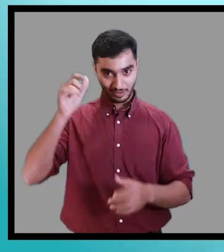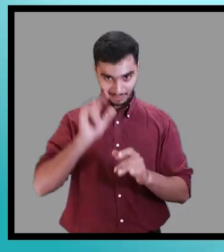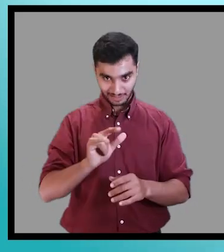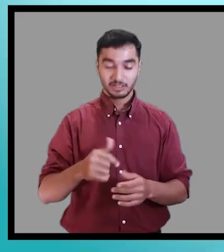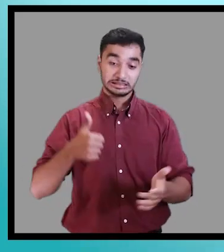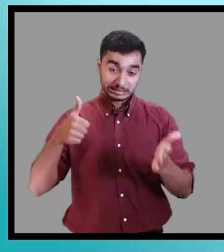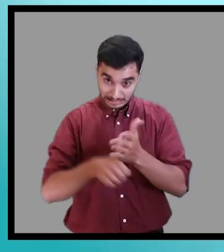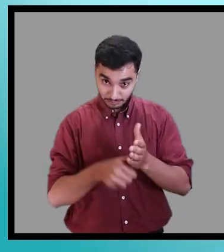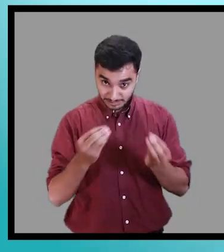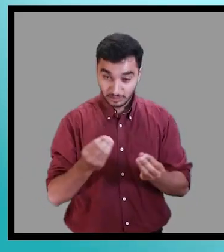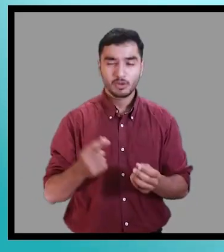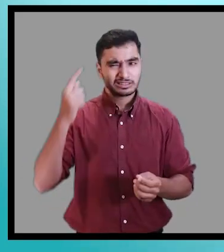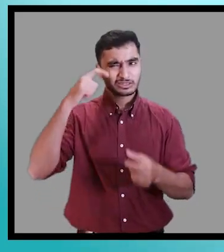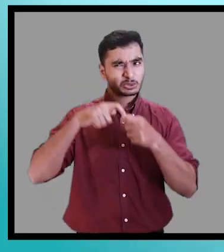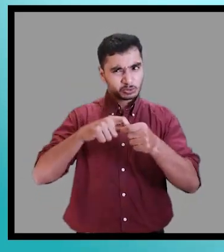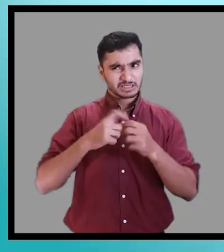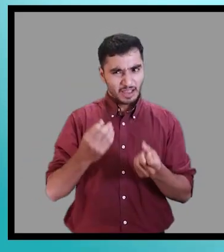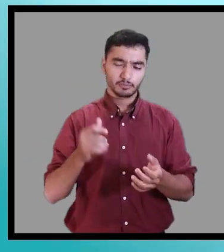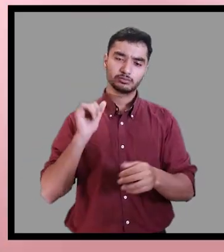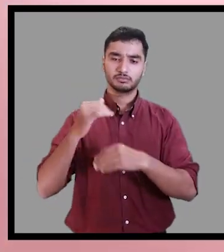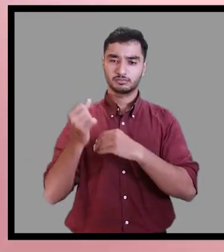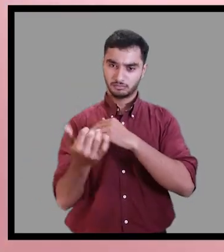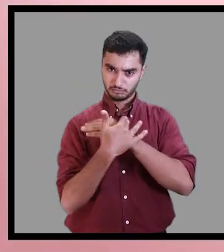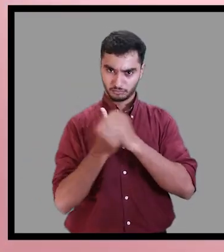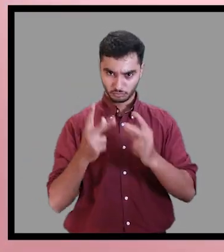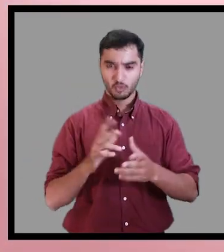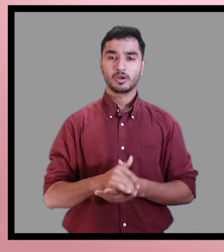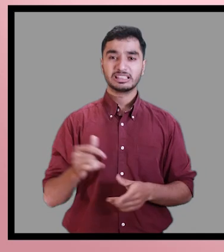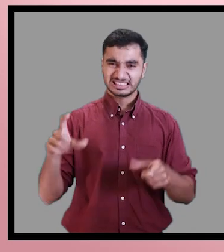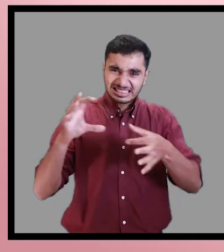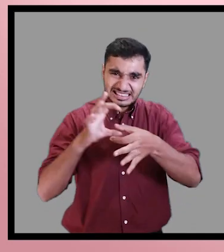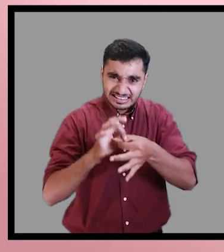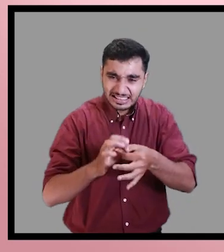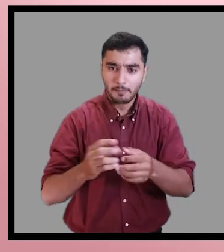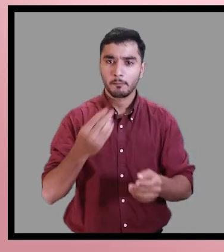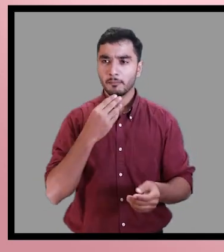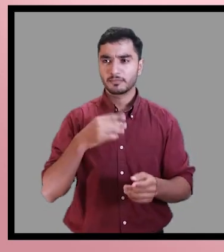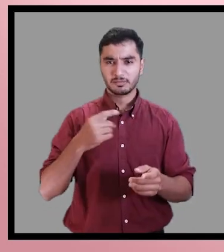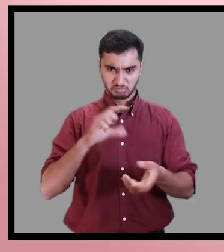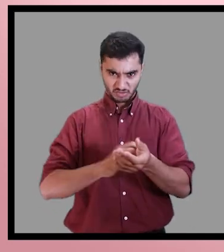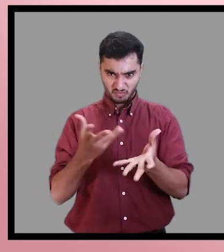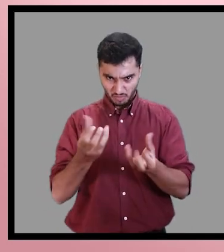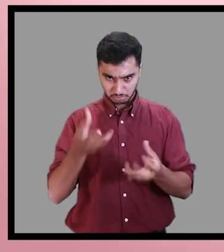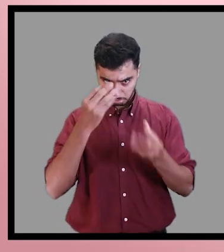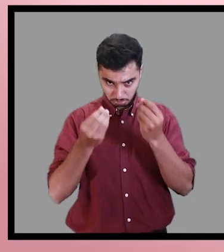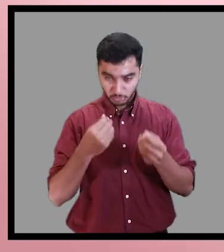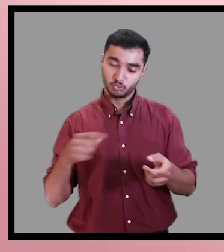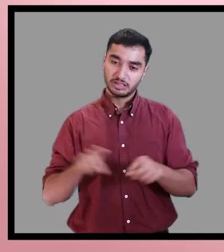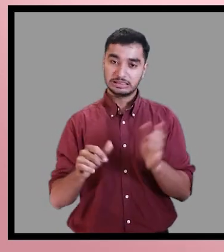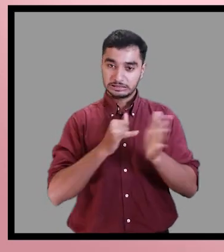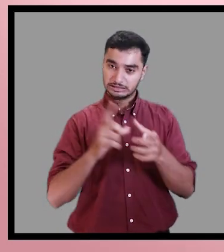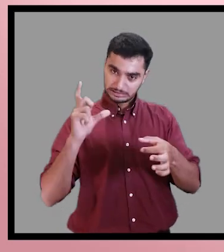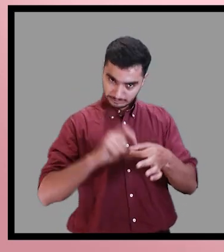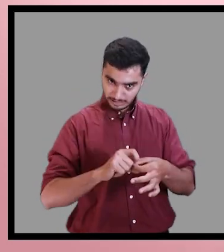तो लाइक का बटन दबाएं। ज़हन में कोई सवाल हो तो कमेंट में शेयर करें। अगर इंसुलिन और शुगर से मुताल्लिक और बीमारियों के बारे में इंफॉर्मेशन जाननी है तो मेरी सेहत के